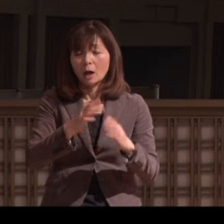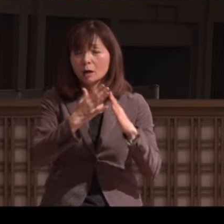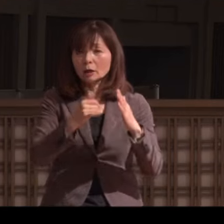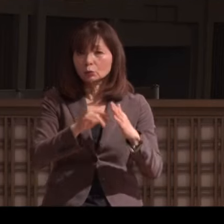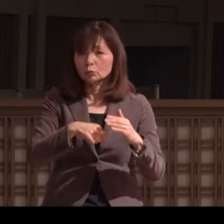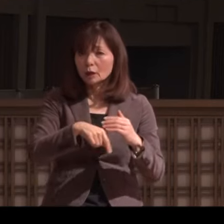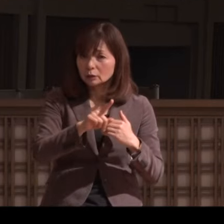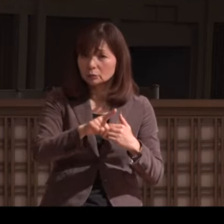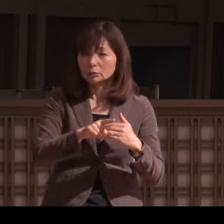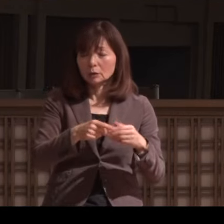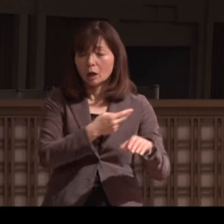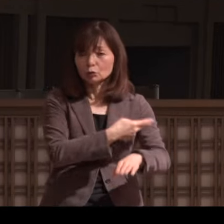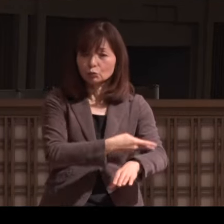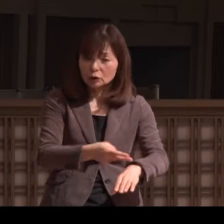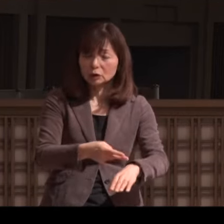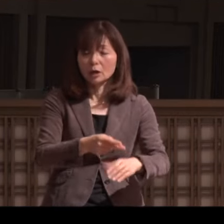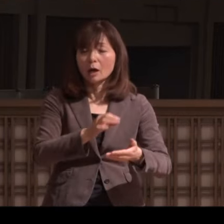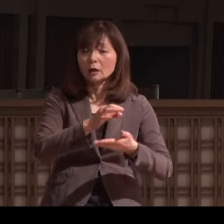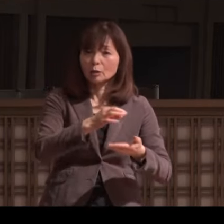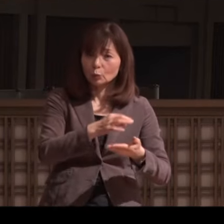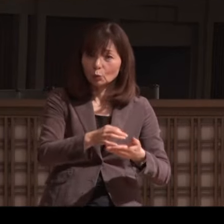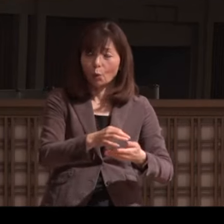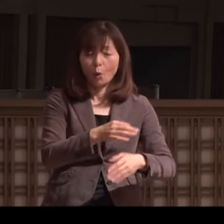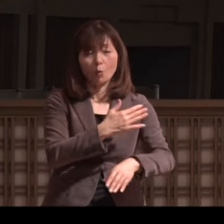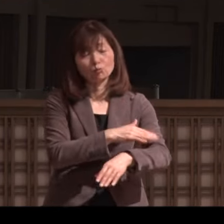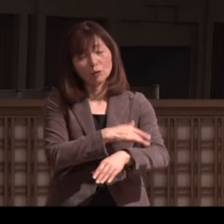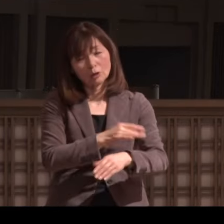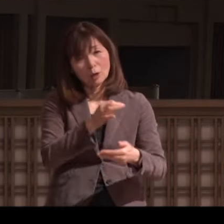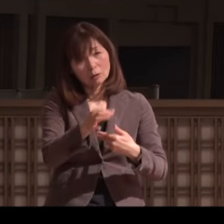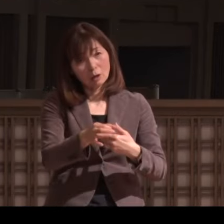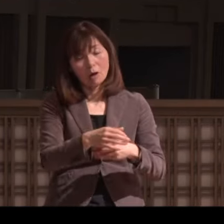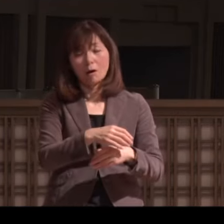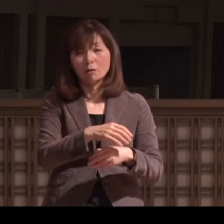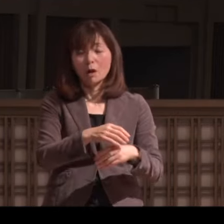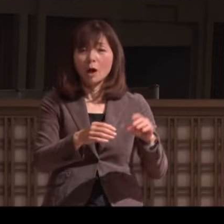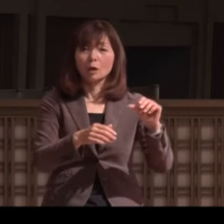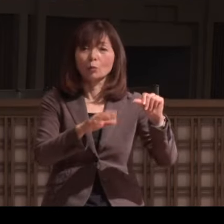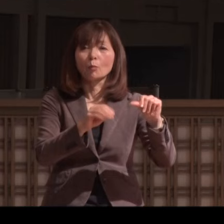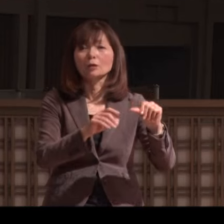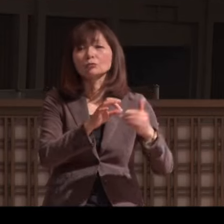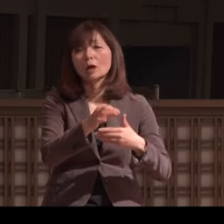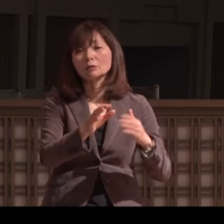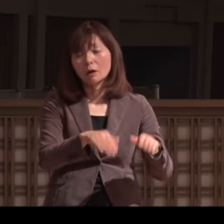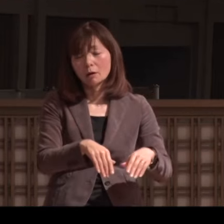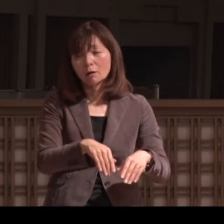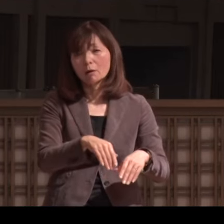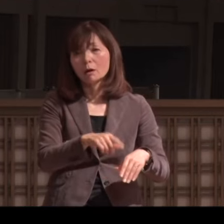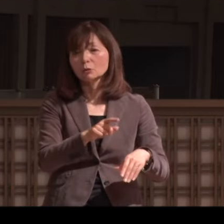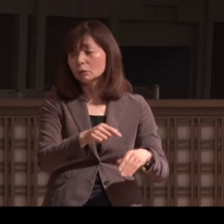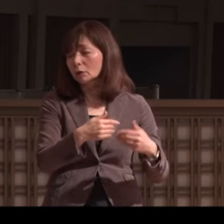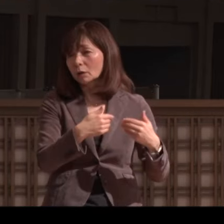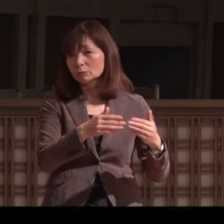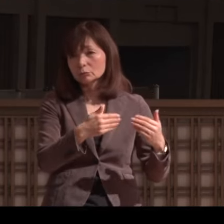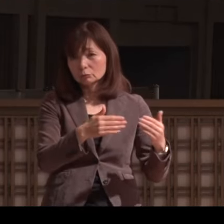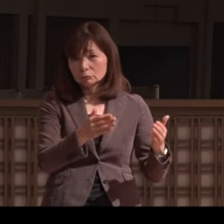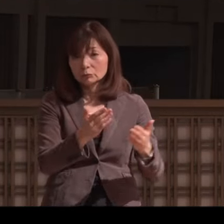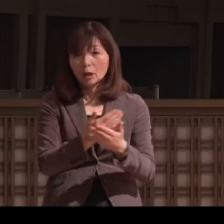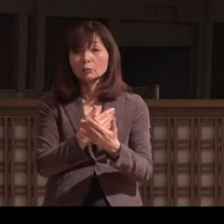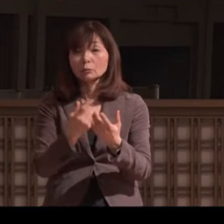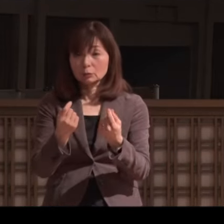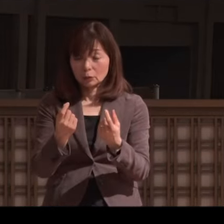出かけて行ってスキーやりました買い物してきましたブランド品のバッグ買いました今日5万円使いましたこういうことしなくなくなりました